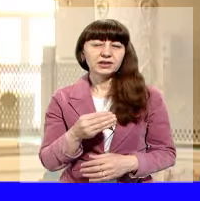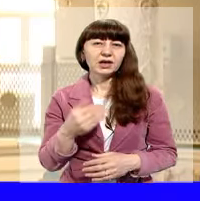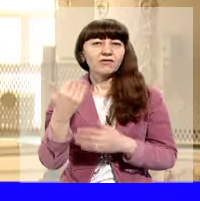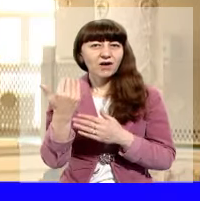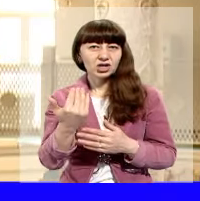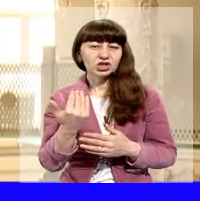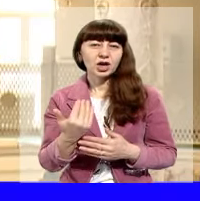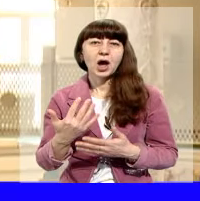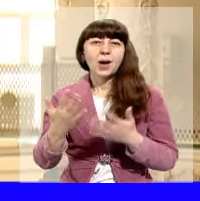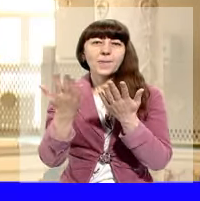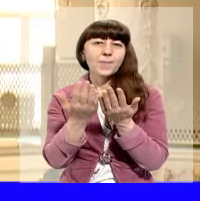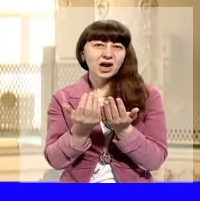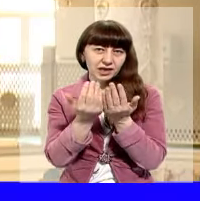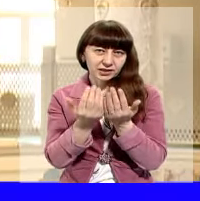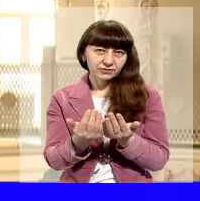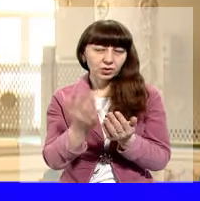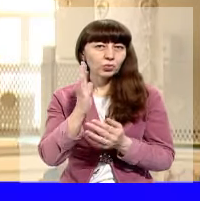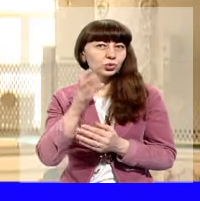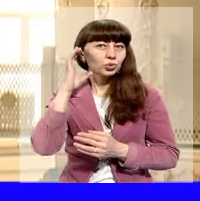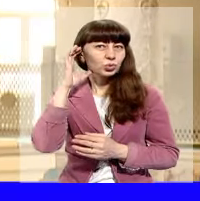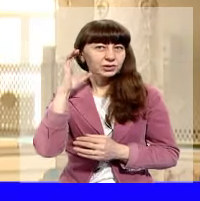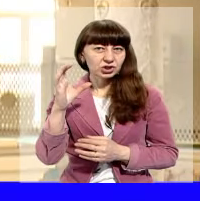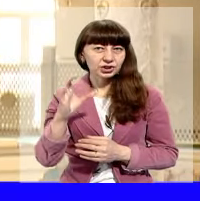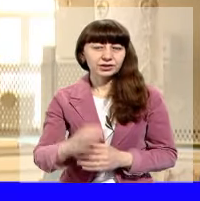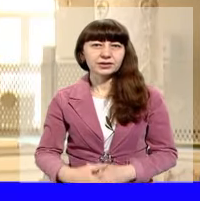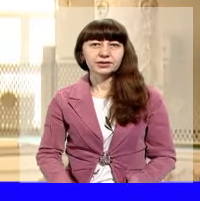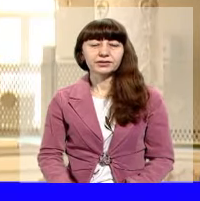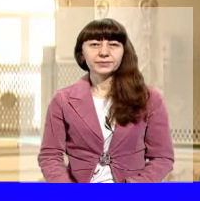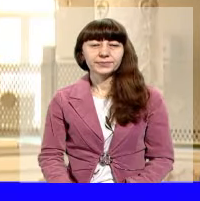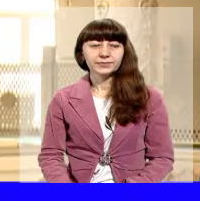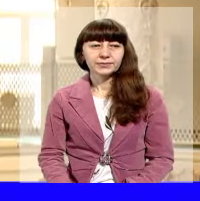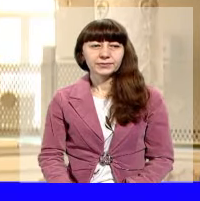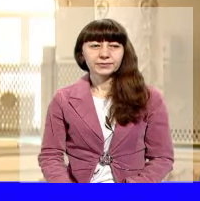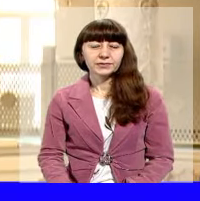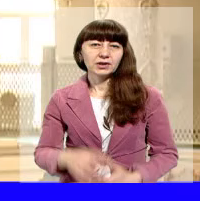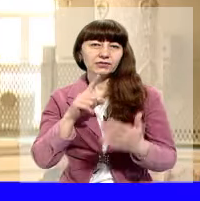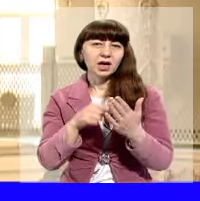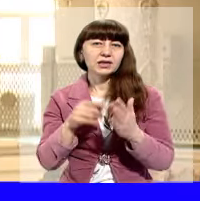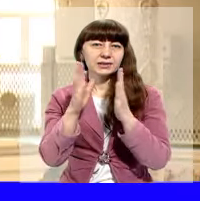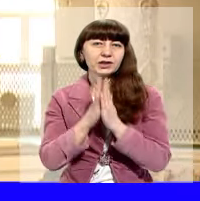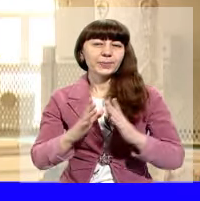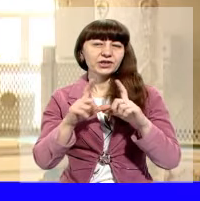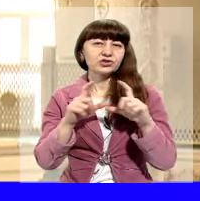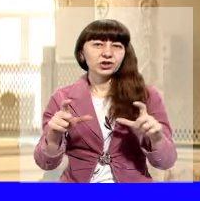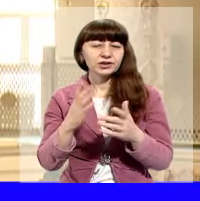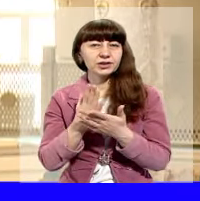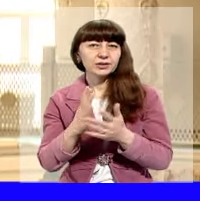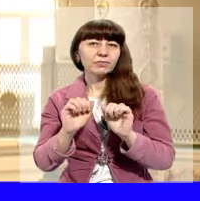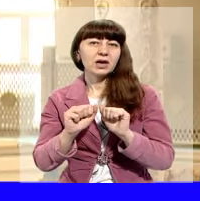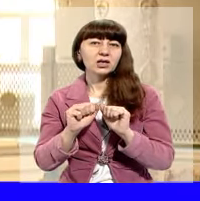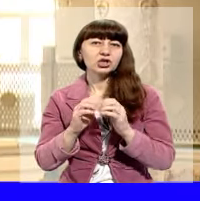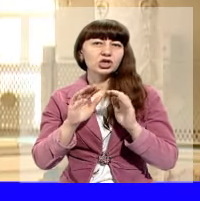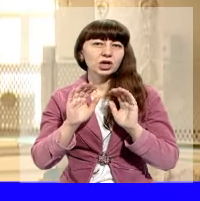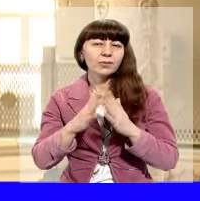мешіттерімізде Қостанайдағы осы қалалық мешіттердің көбісінде Құран хатым түсіріледі. Бұл Құран хатым дегеніміз, яғни тарауих